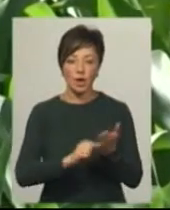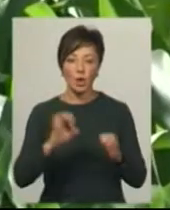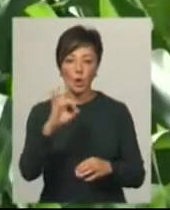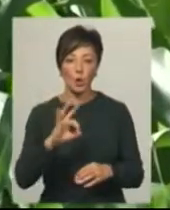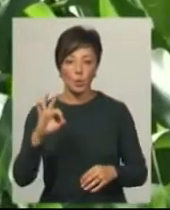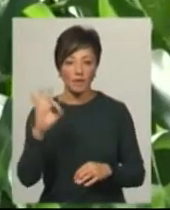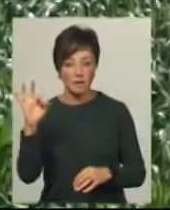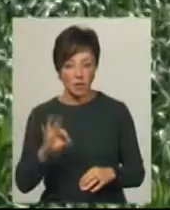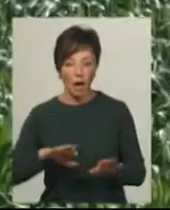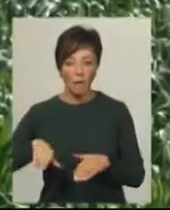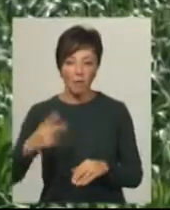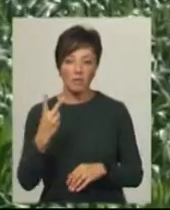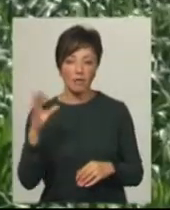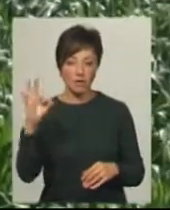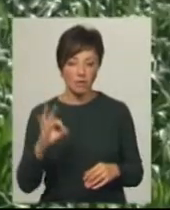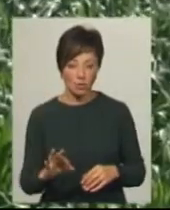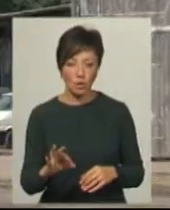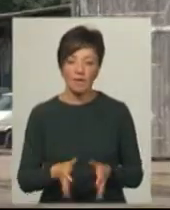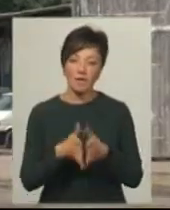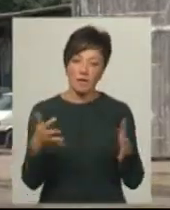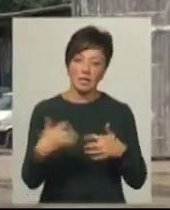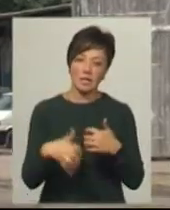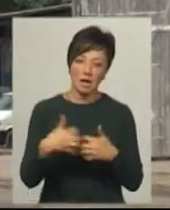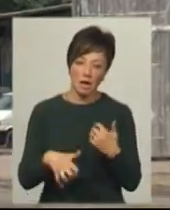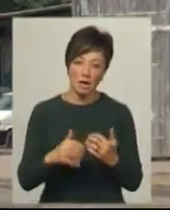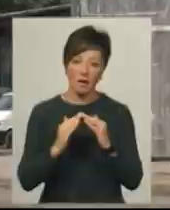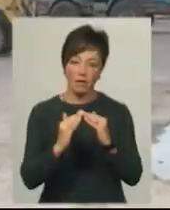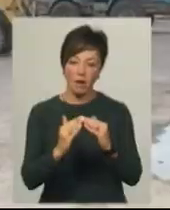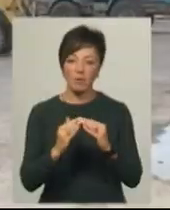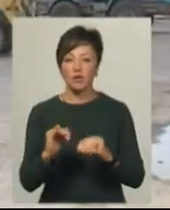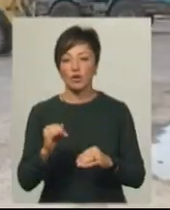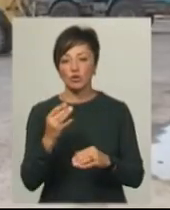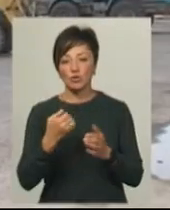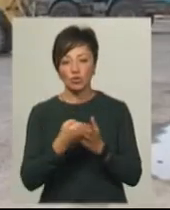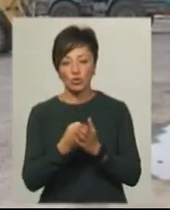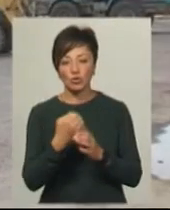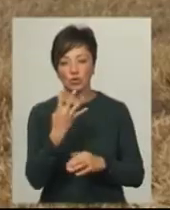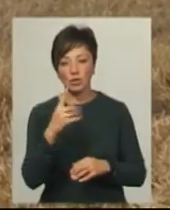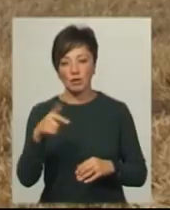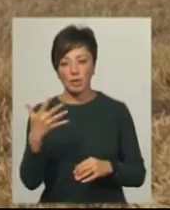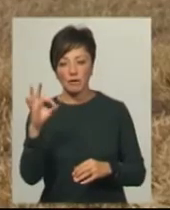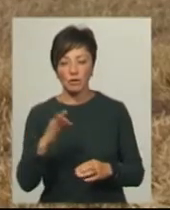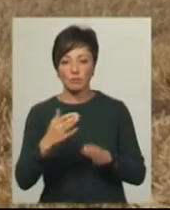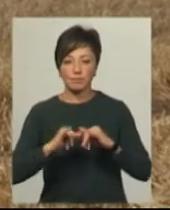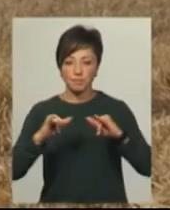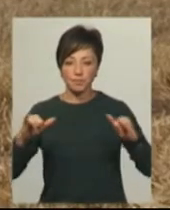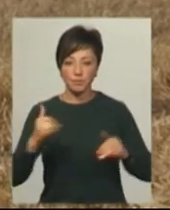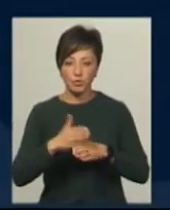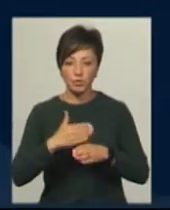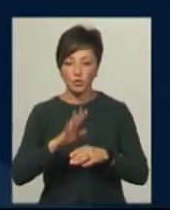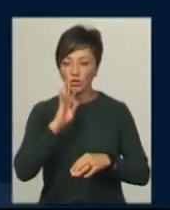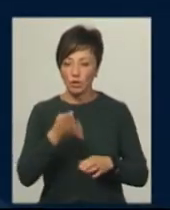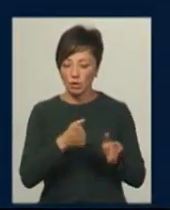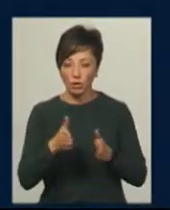0%, а потім 2%. Для великих та середніх аграріїв податок до 4,5% збільшуватиметься поступово впродовж 4